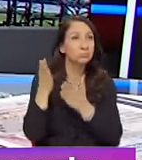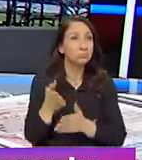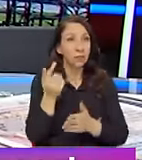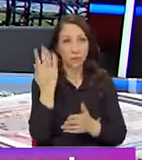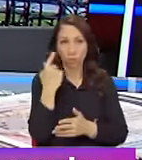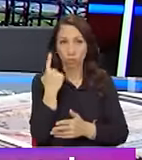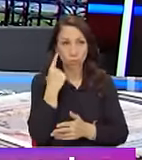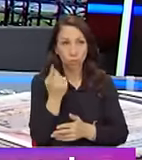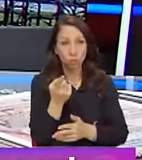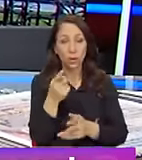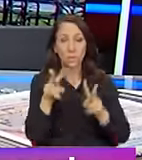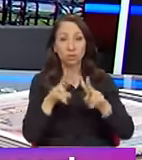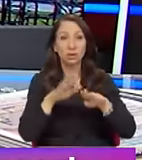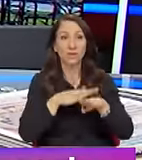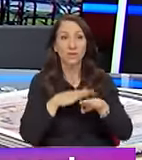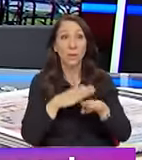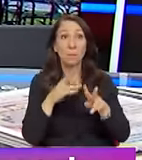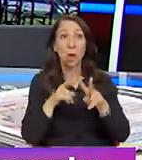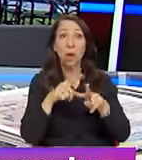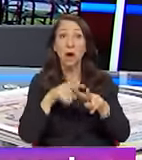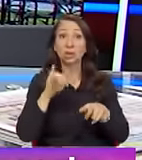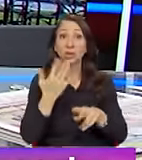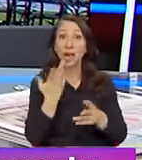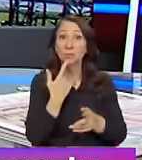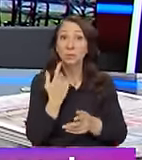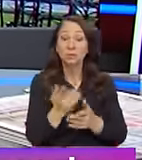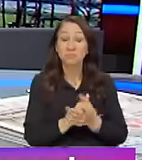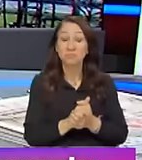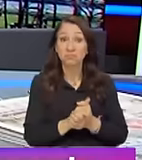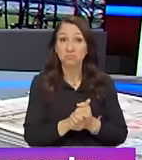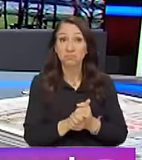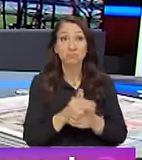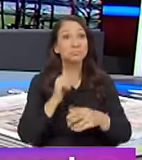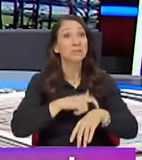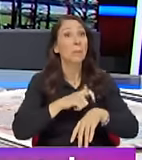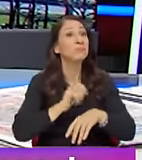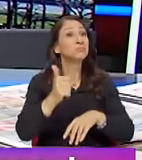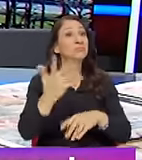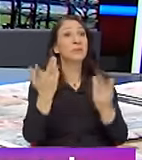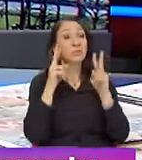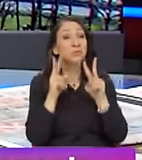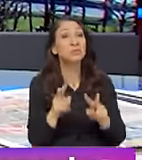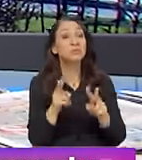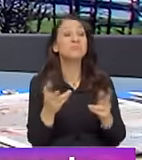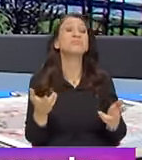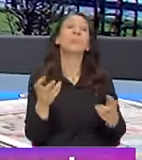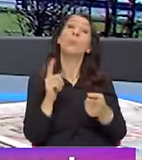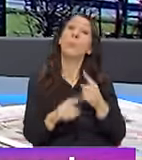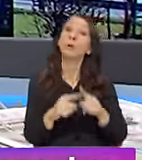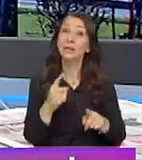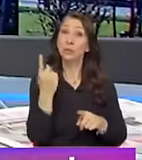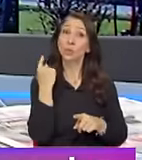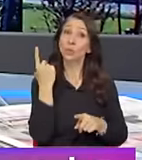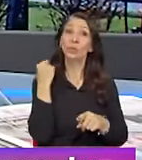önce duyduğunuz Mansur Yavaş'a Meral Akşener'in neler söylediğini. Bakalım zaman ne getirecek, ne götürecek. Siyaset işte